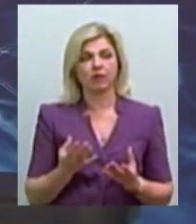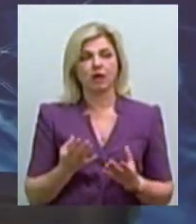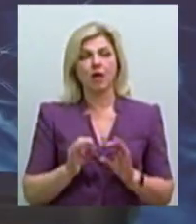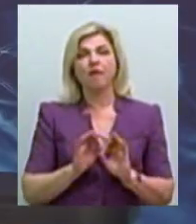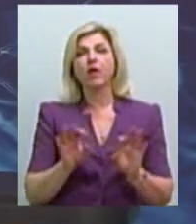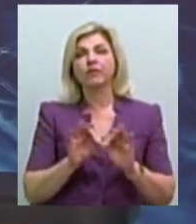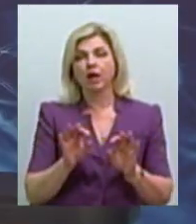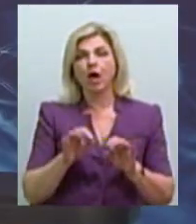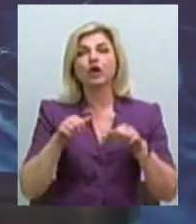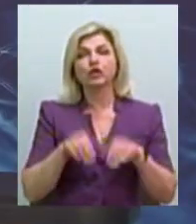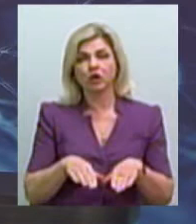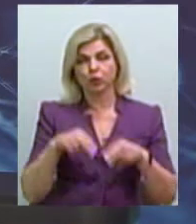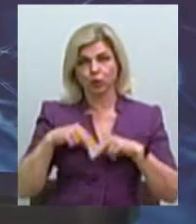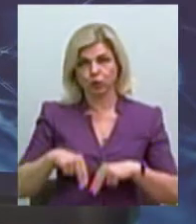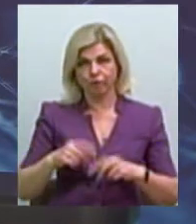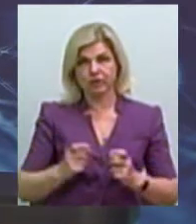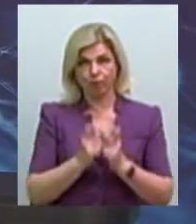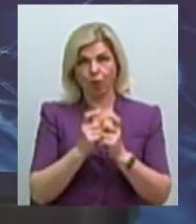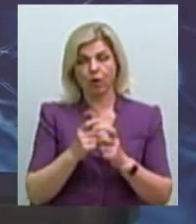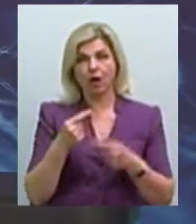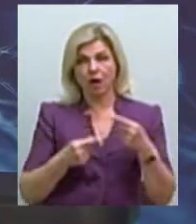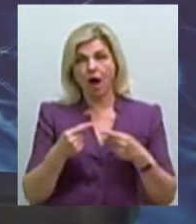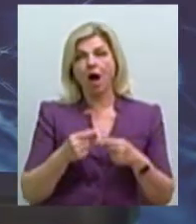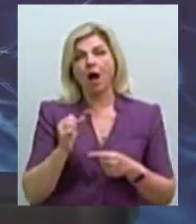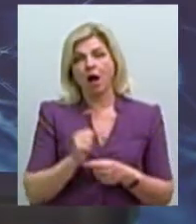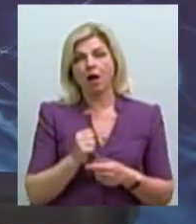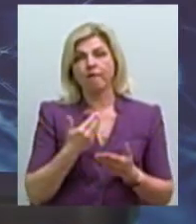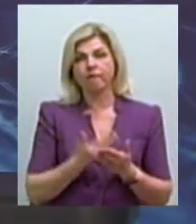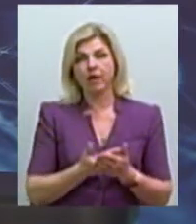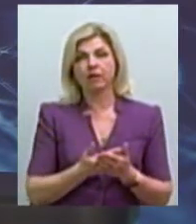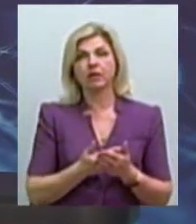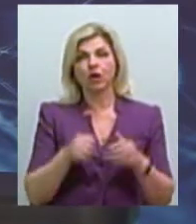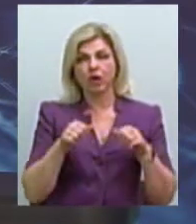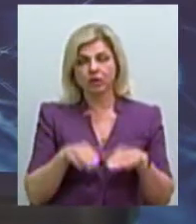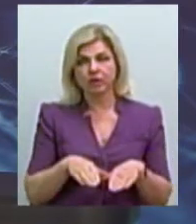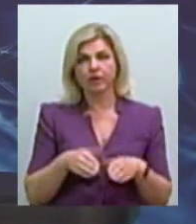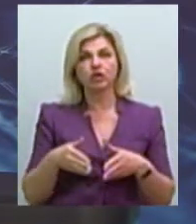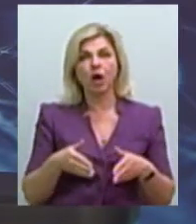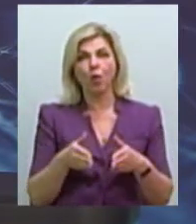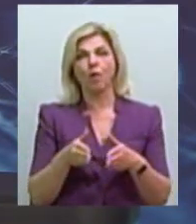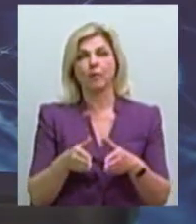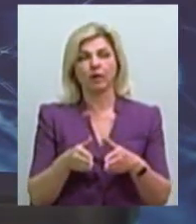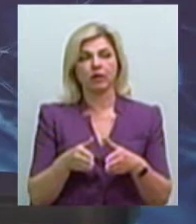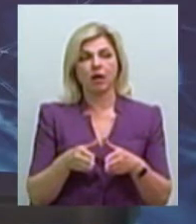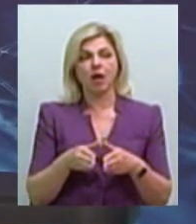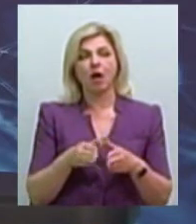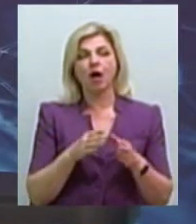розв'язано трудовий спір, а він розв'язаний шляхом появи нового